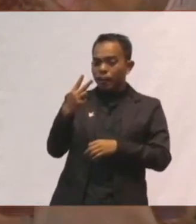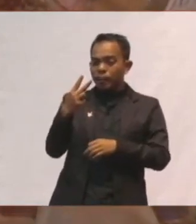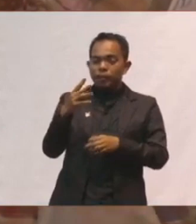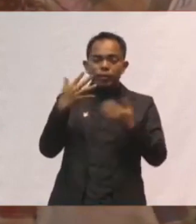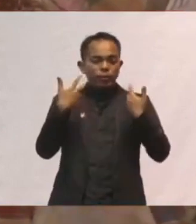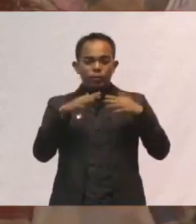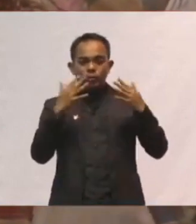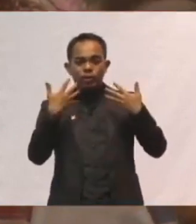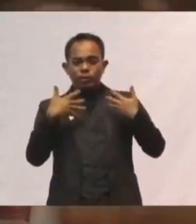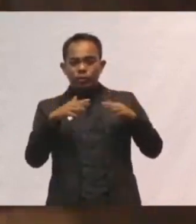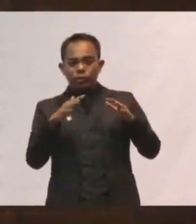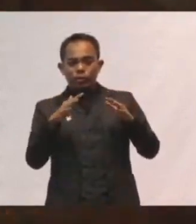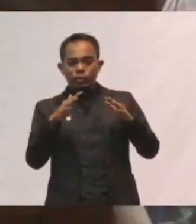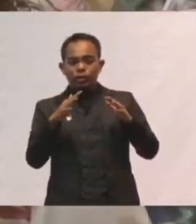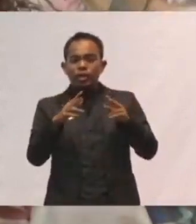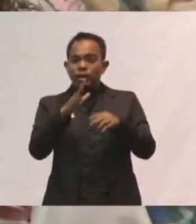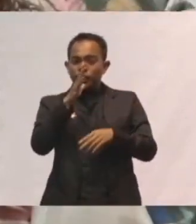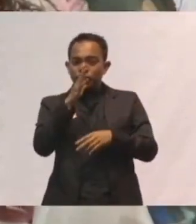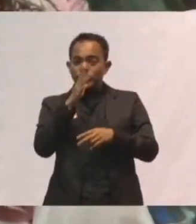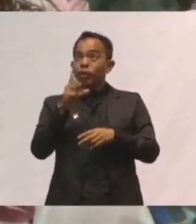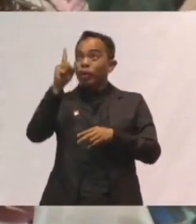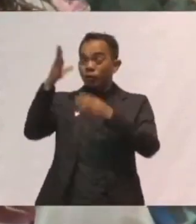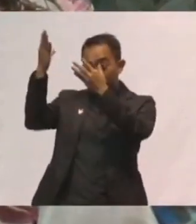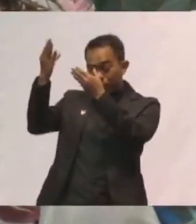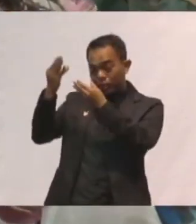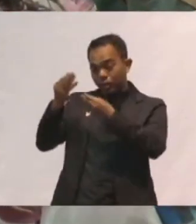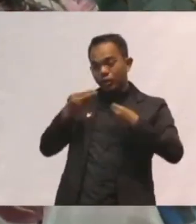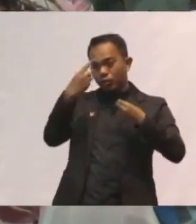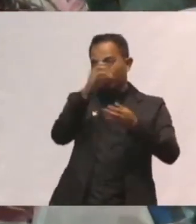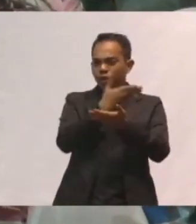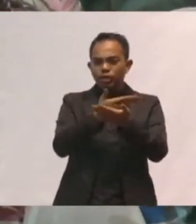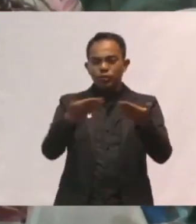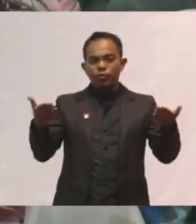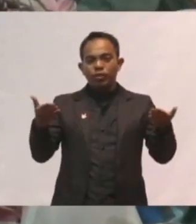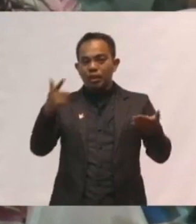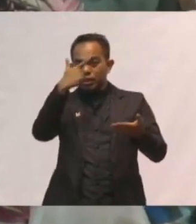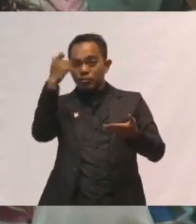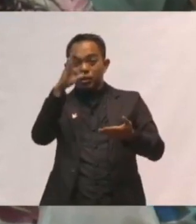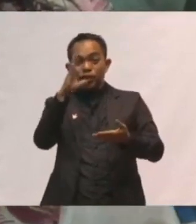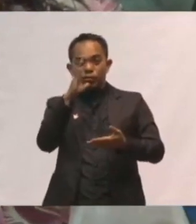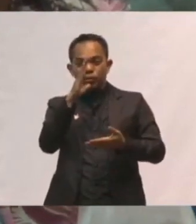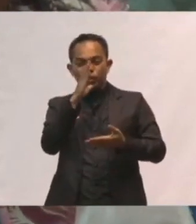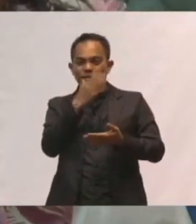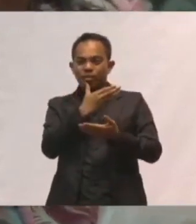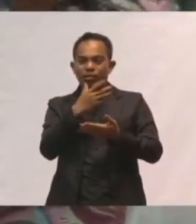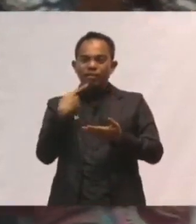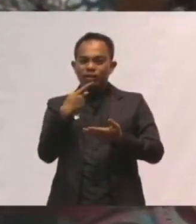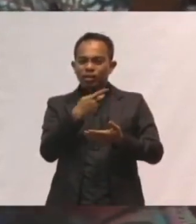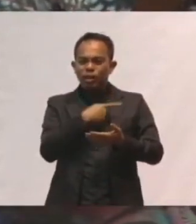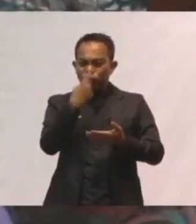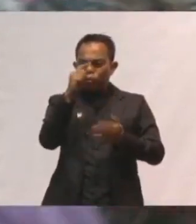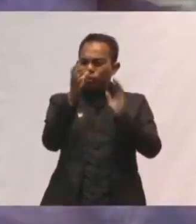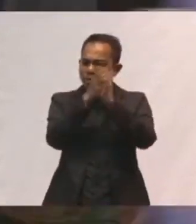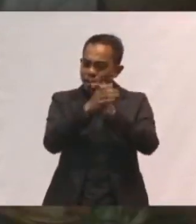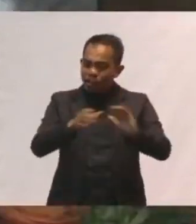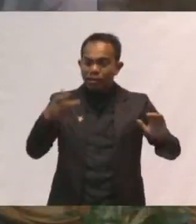subhanallah, ibu satu kurniaan besar untuk kita. Kerana ibu kita ini untuk menyelamatkan